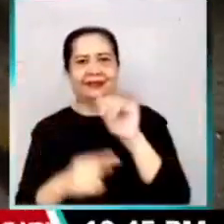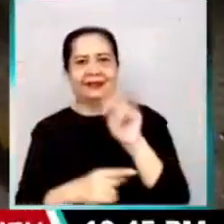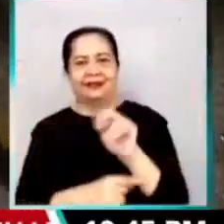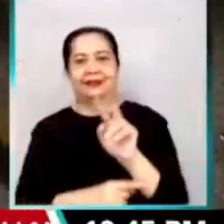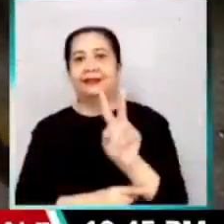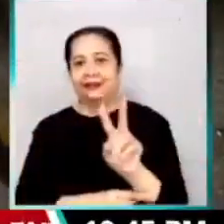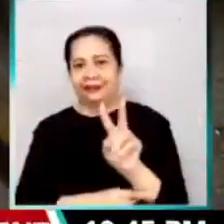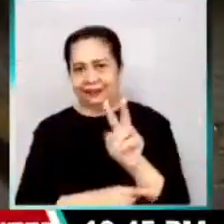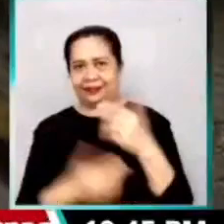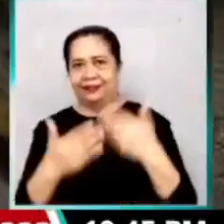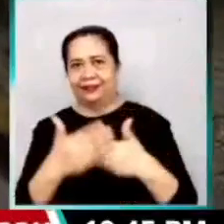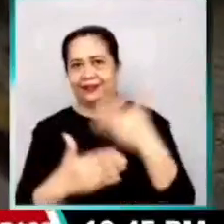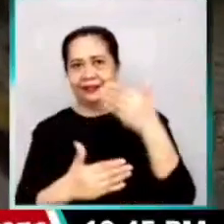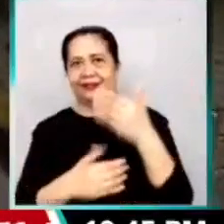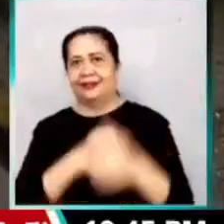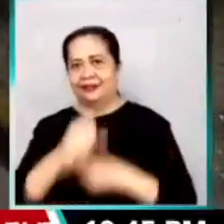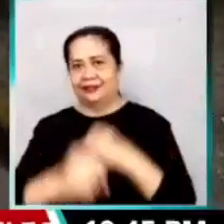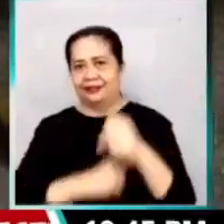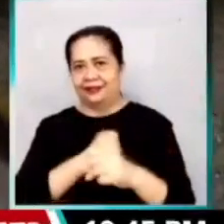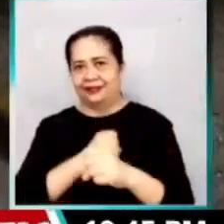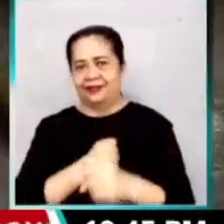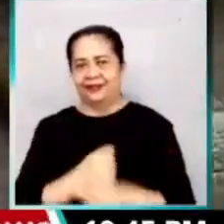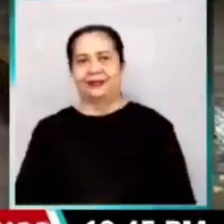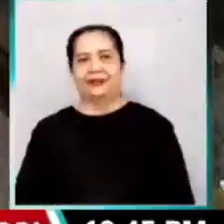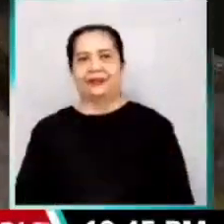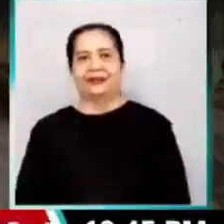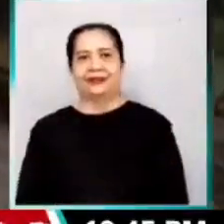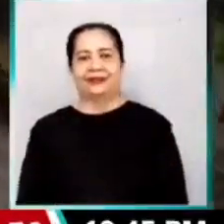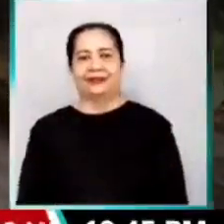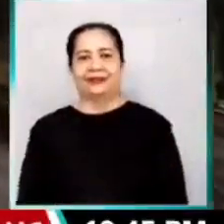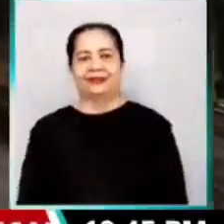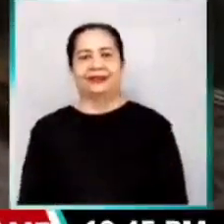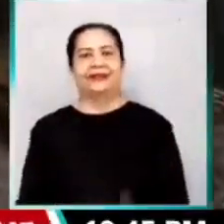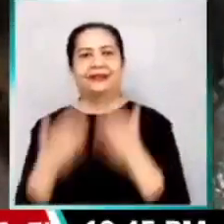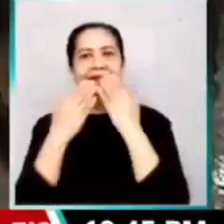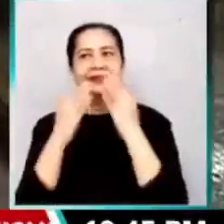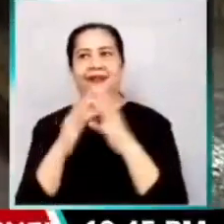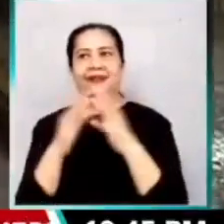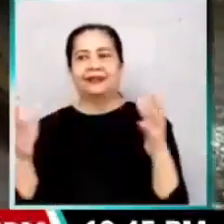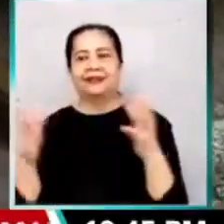susunod na taon. Maraming salamat, Katrina Son.